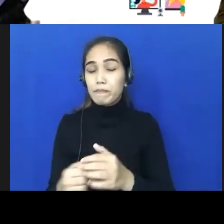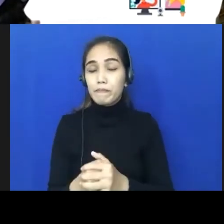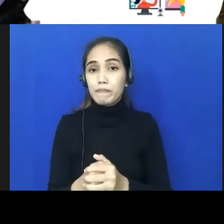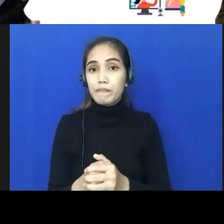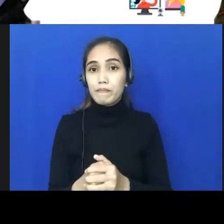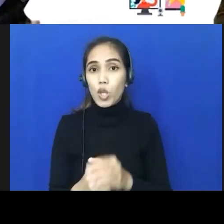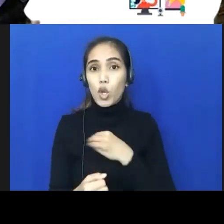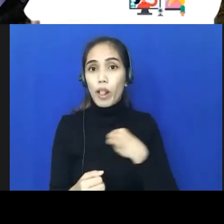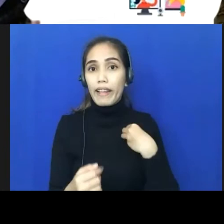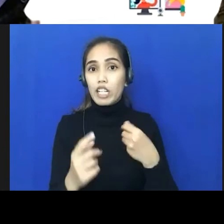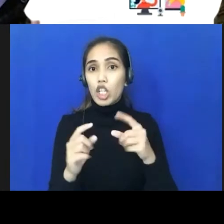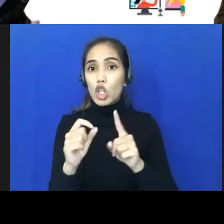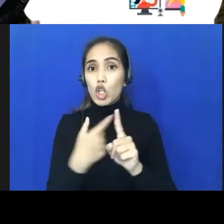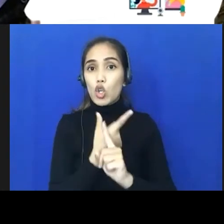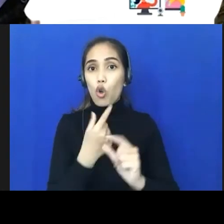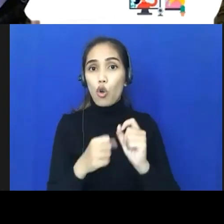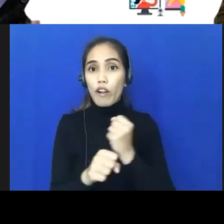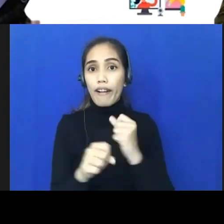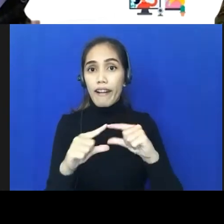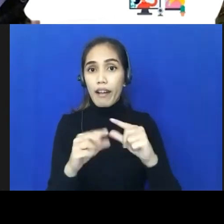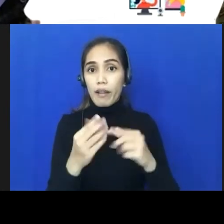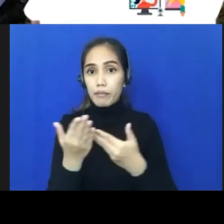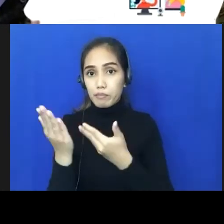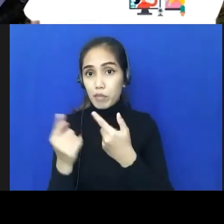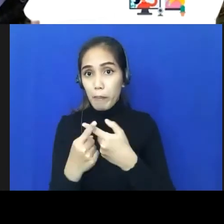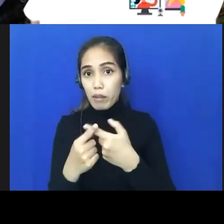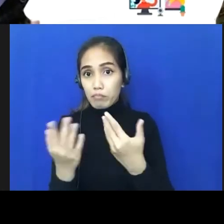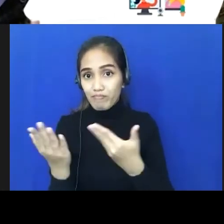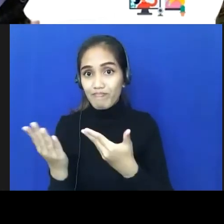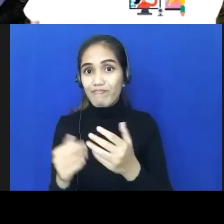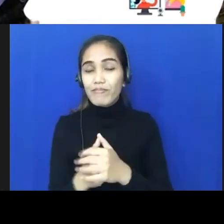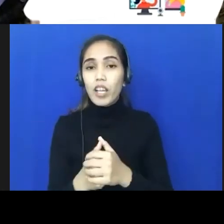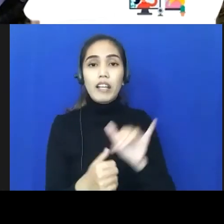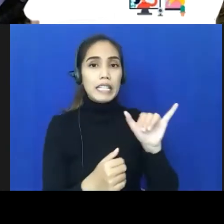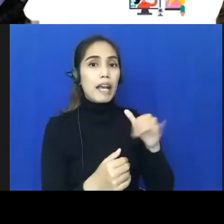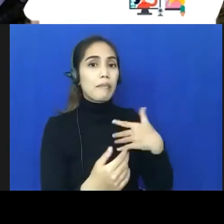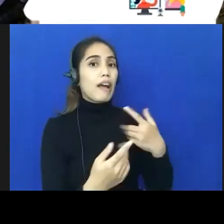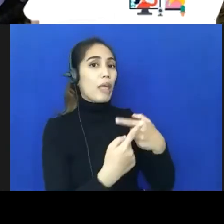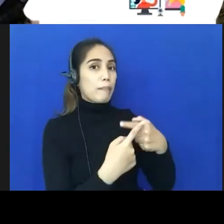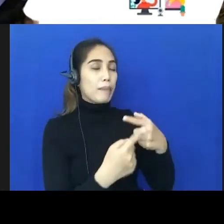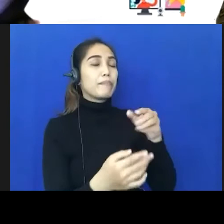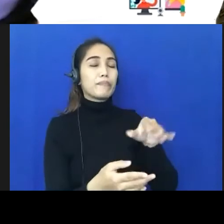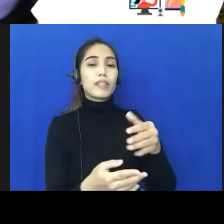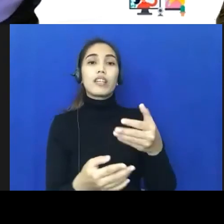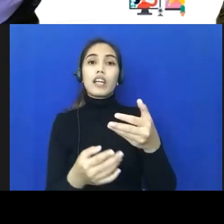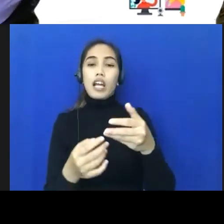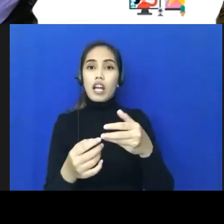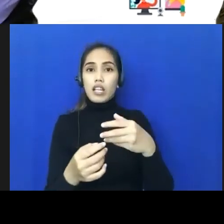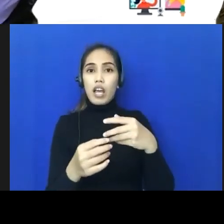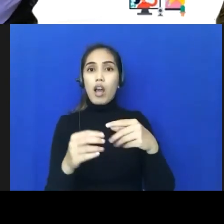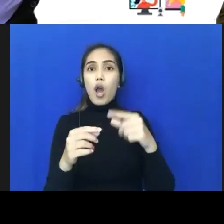menambahkan seperti apa di Cipedes. Baik, tambahan dari saya ya, kami di Puskesmas